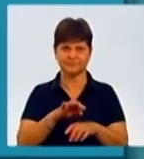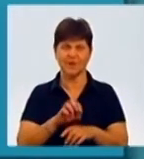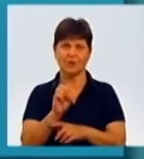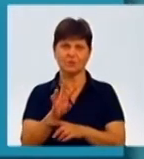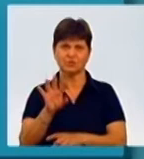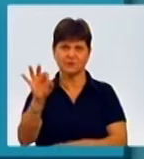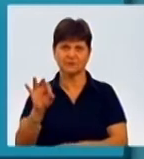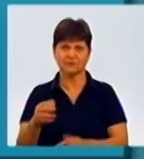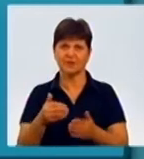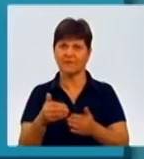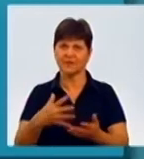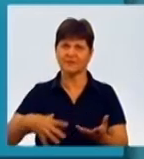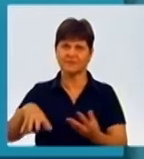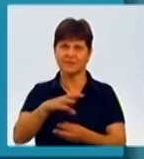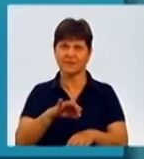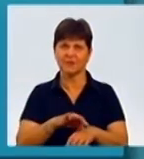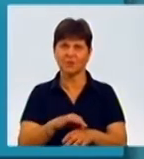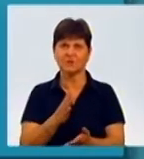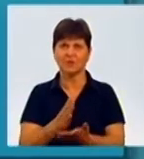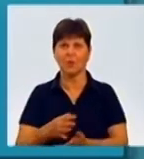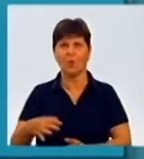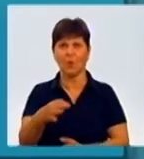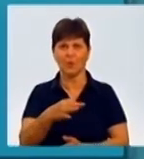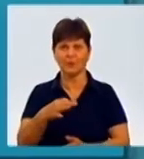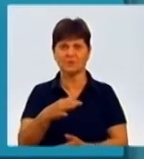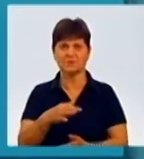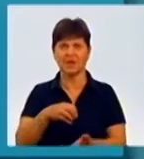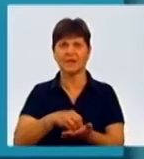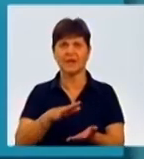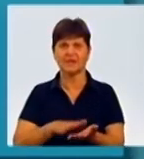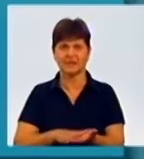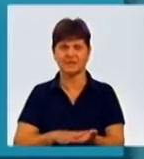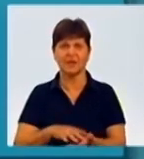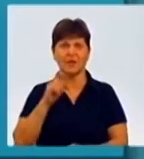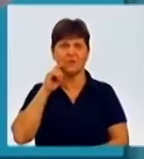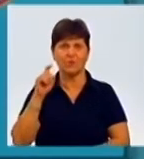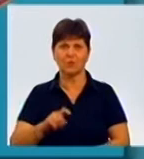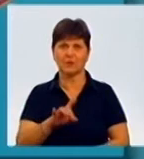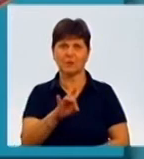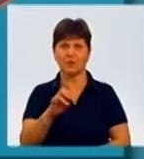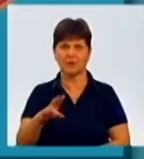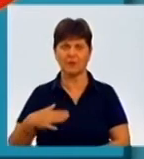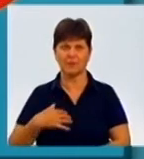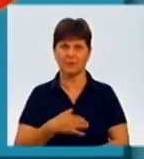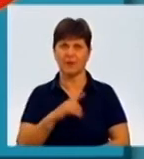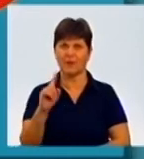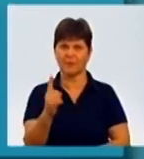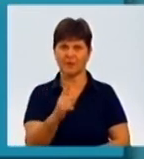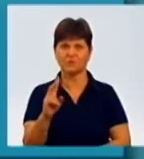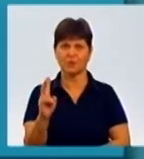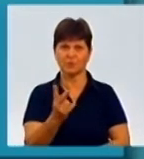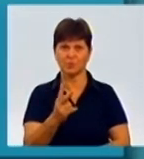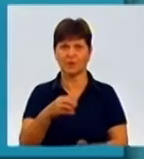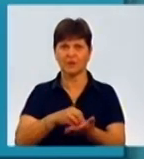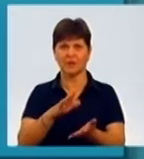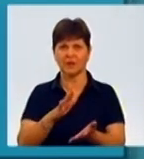від усіх хворих, які знаходяться в обласному канцер-реєстрі. В Україні рак молочної залози першої та другої стадії